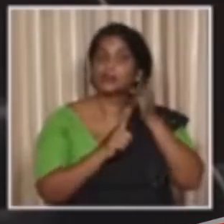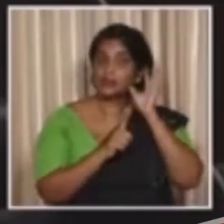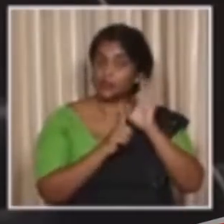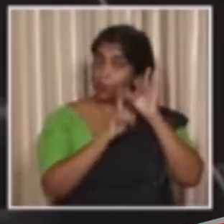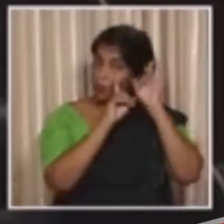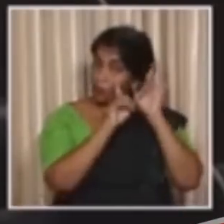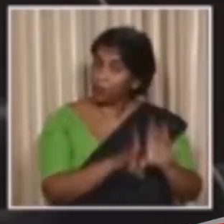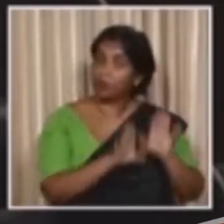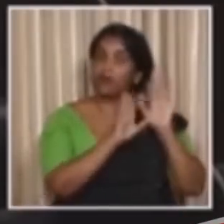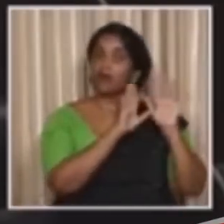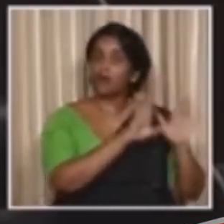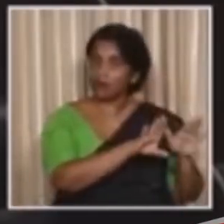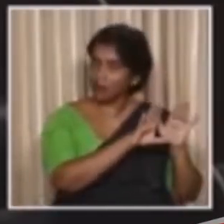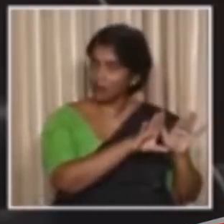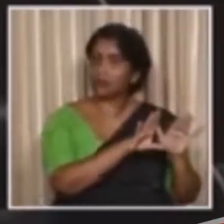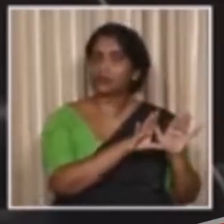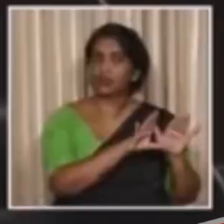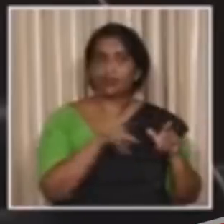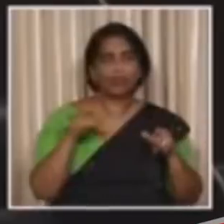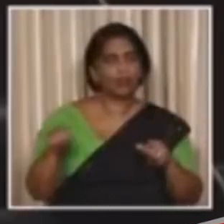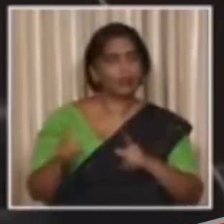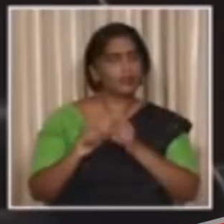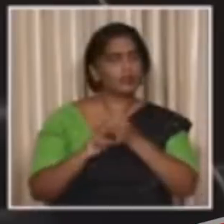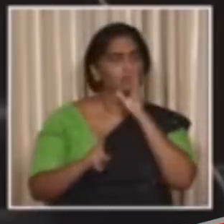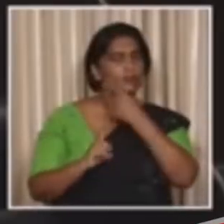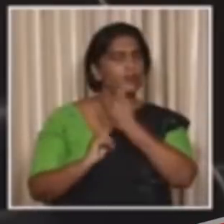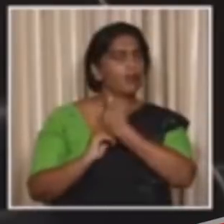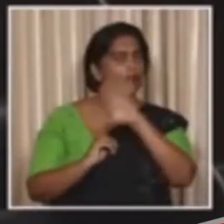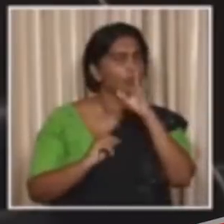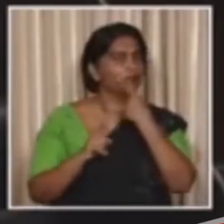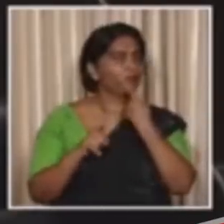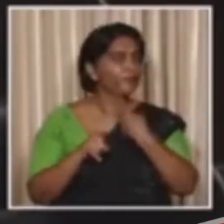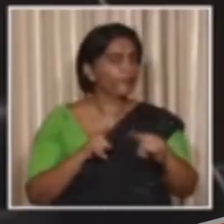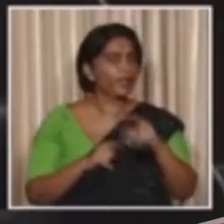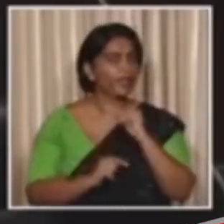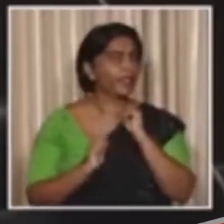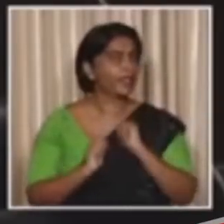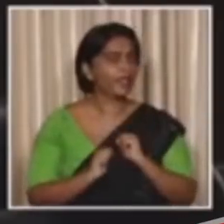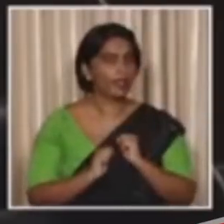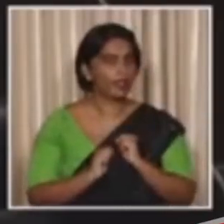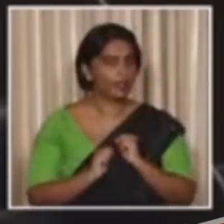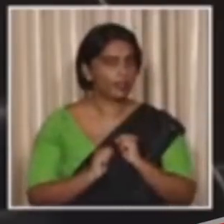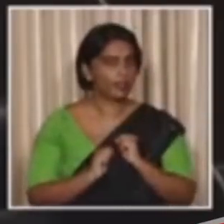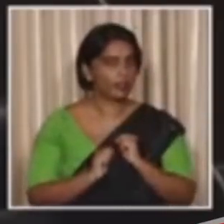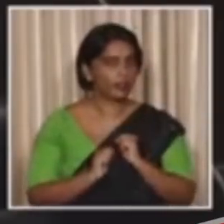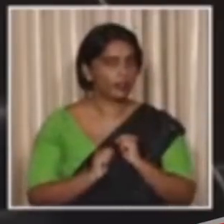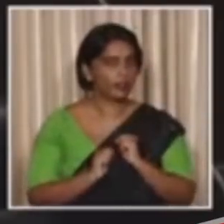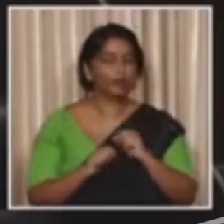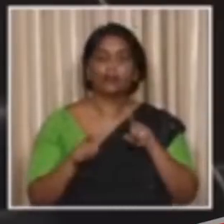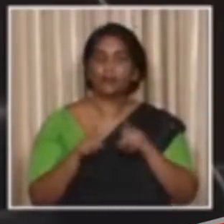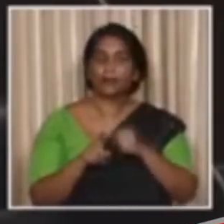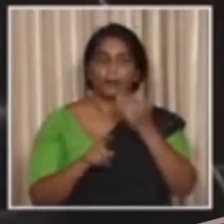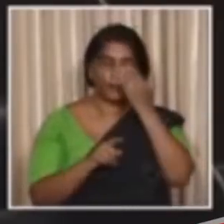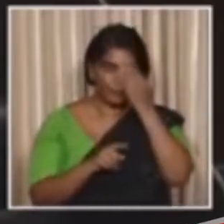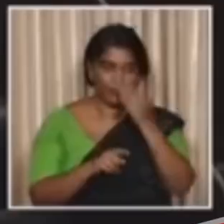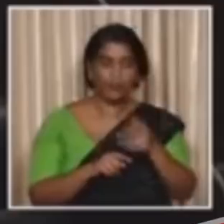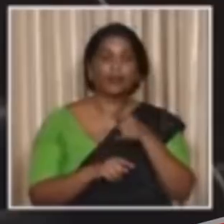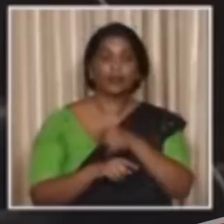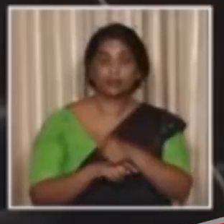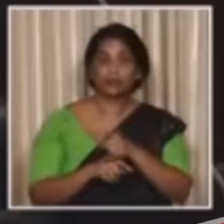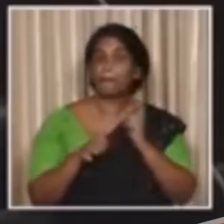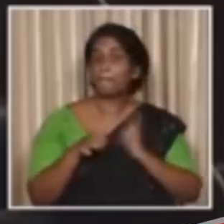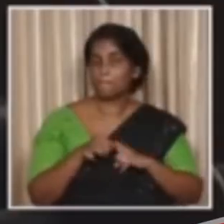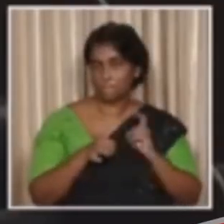එසේම සිටියේදී ඒ තනතුරු වල මේ සභාපතිවරයා පමණක් ඇලජික් වන්නේ කුමන හේතුවක් මතද කරුණාකරලා ඒක තමයි මෙතන